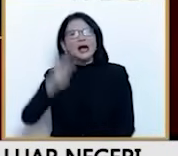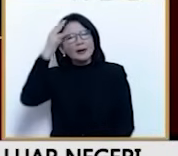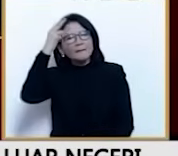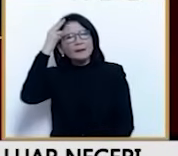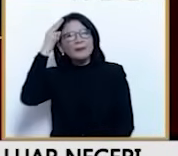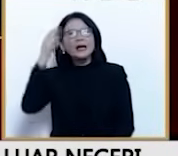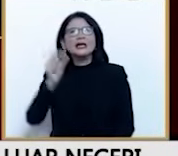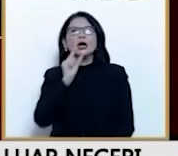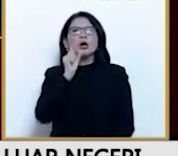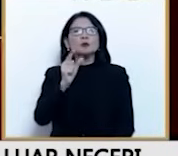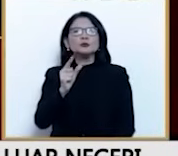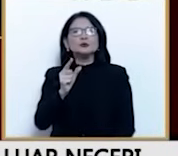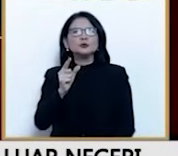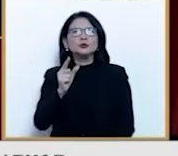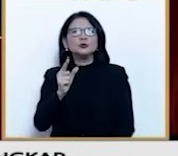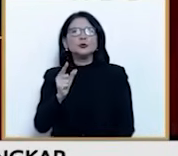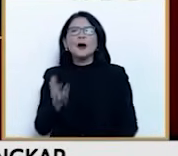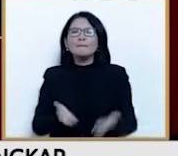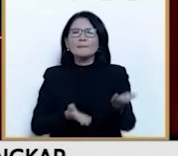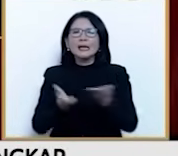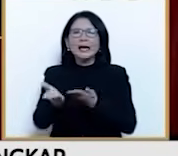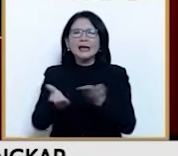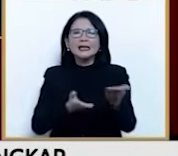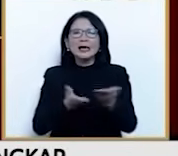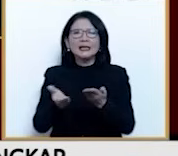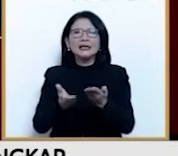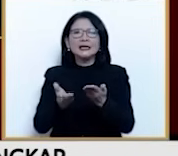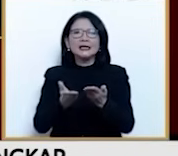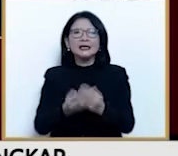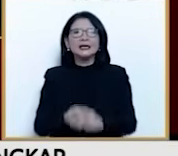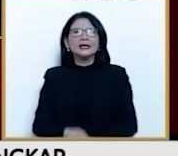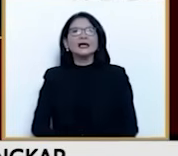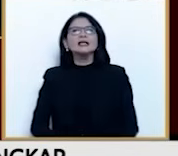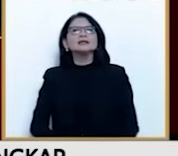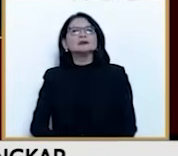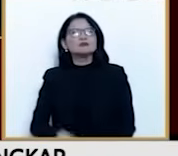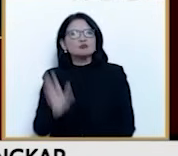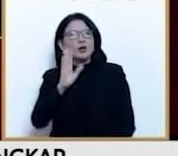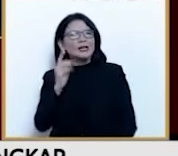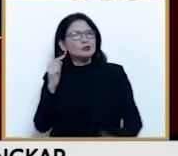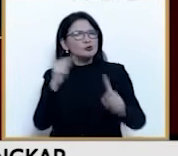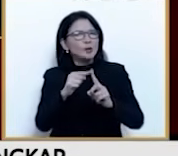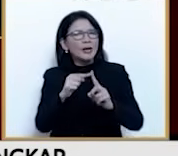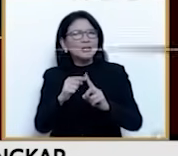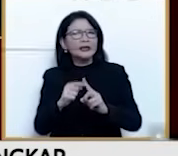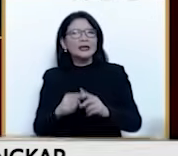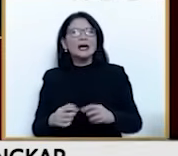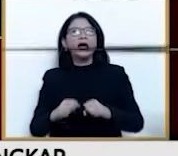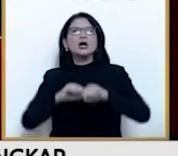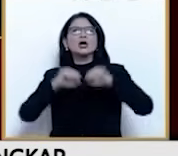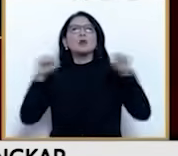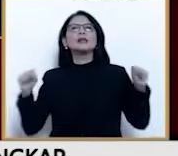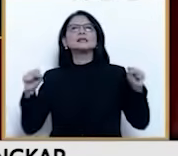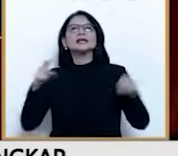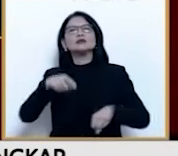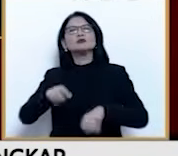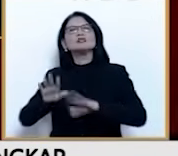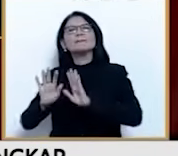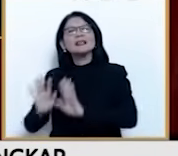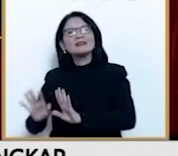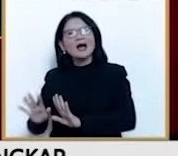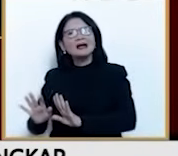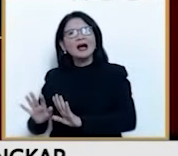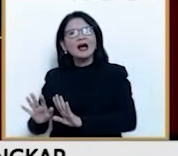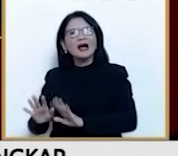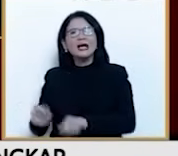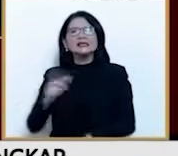kepemimpinan itu untuk ibadah, untuk melayani sebagai sarana, bukan tujuan. Yang kedua, kekuasaan itu hanya sementara. Kita